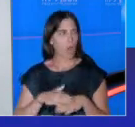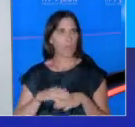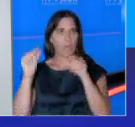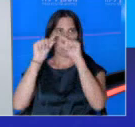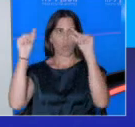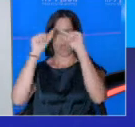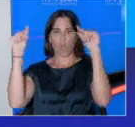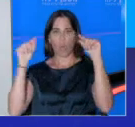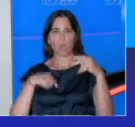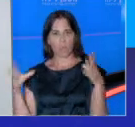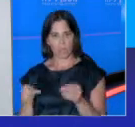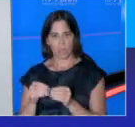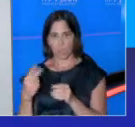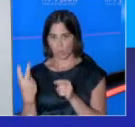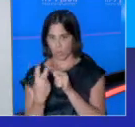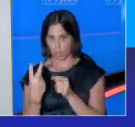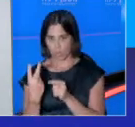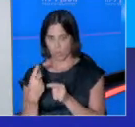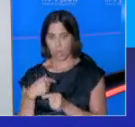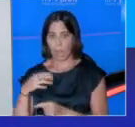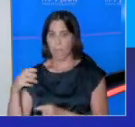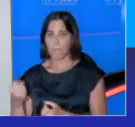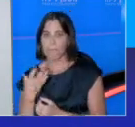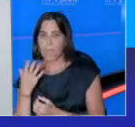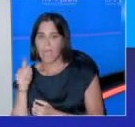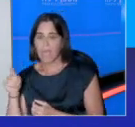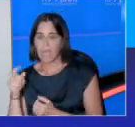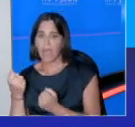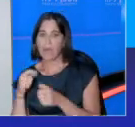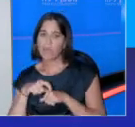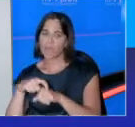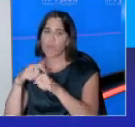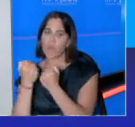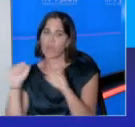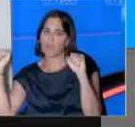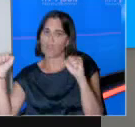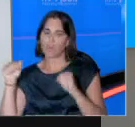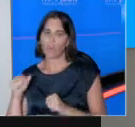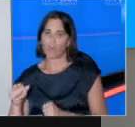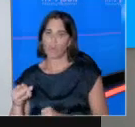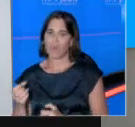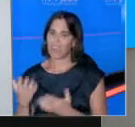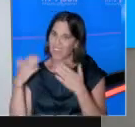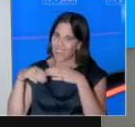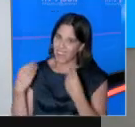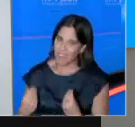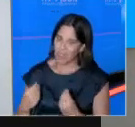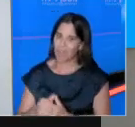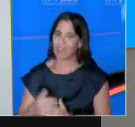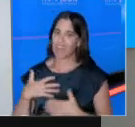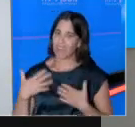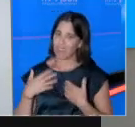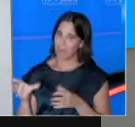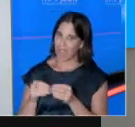הכותרות, ואיתנו נמצאים שניים עכשיו, פרח חדד ממובילות המחאה לשחרור האסי, ערב טוב פרח. ערב טוב, אני. אני שמח